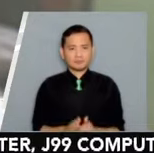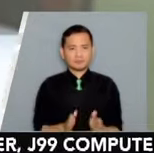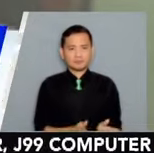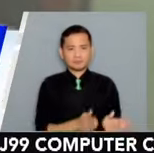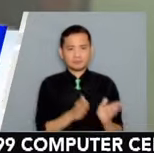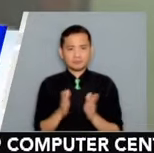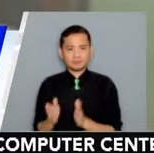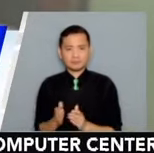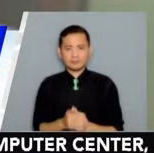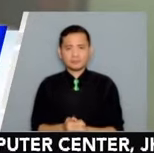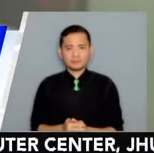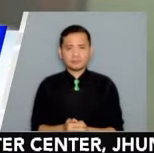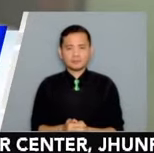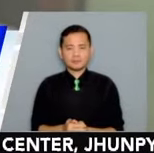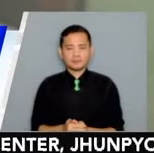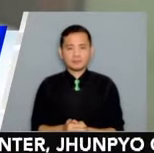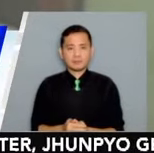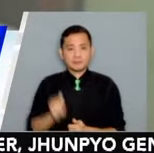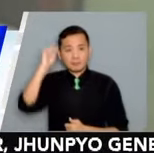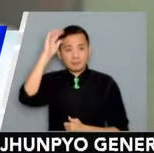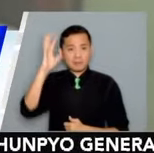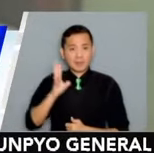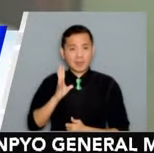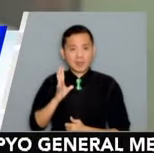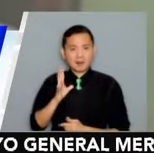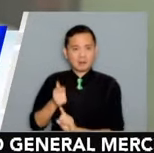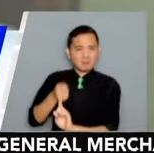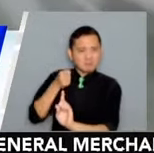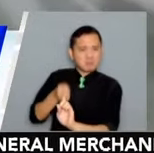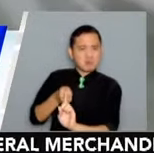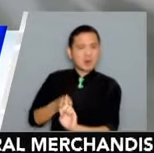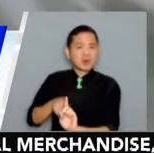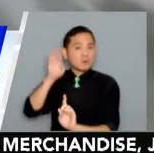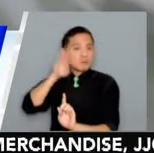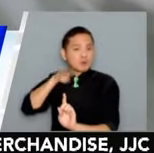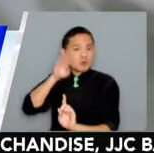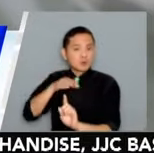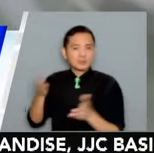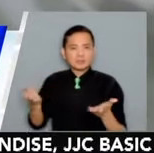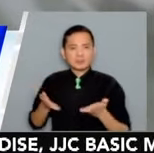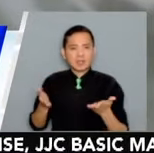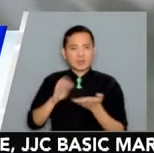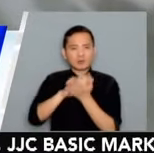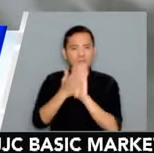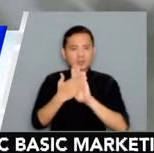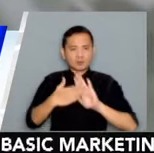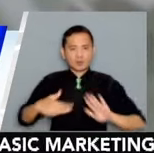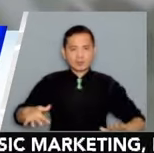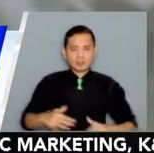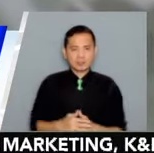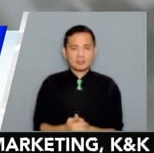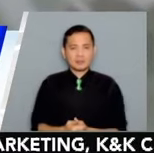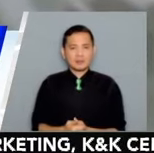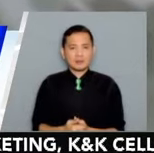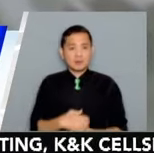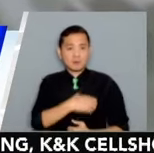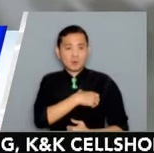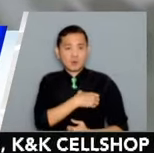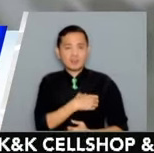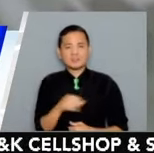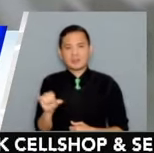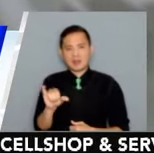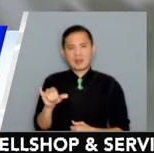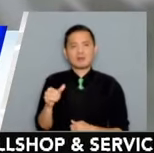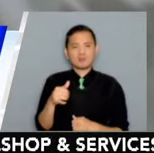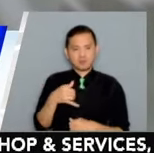Sinaksak naman ng isang lalaki ang kanyang kapatid sa Gigmoto, Catanduanes. Sa pag-iimbestiga ng pulisya, nakikipag-inuman sa kanyang bahay ang biktima